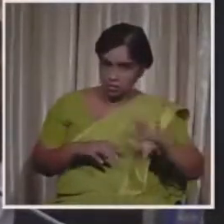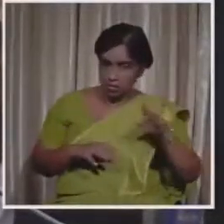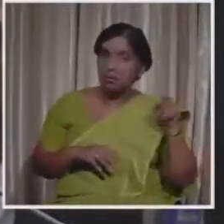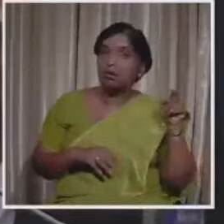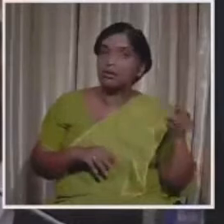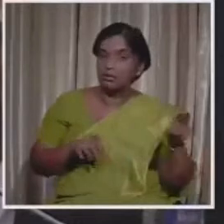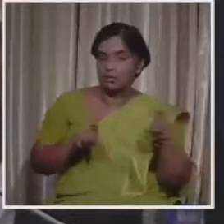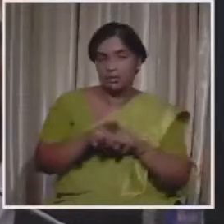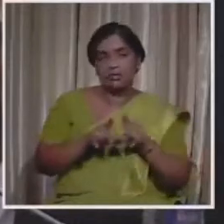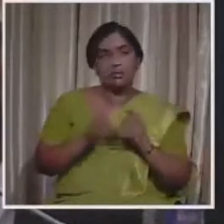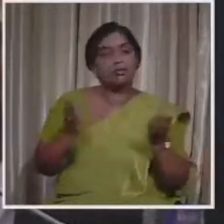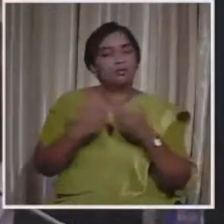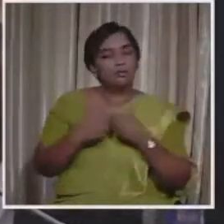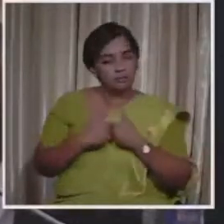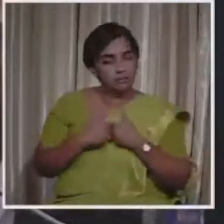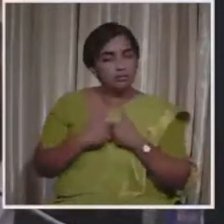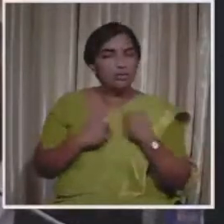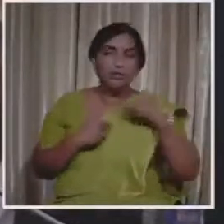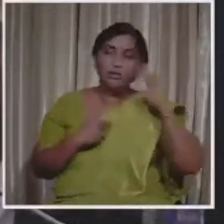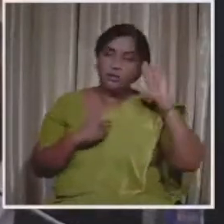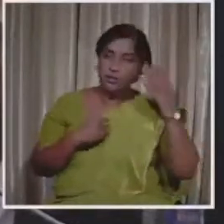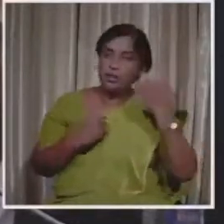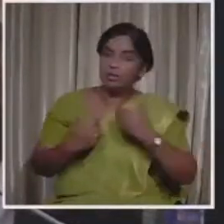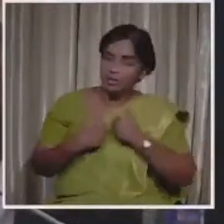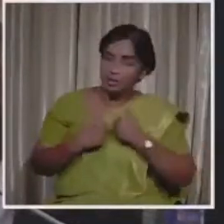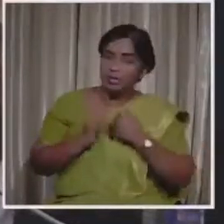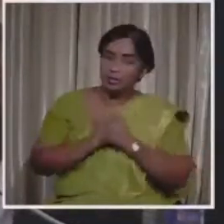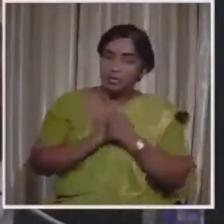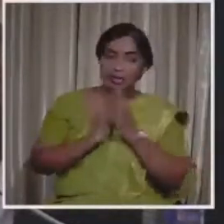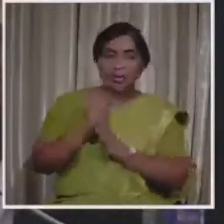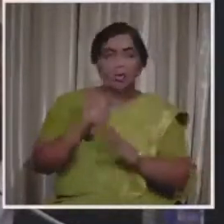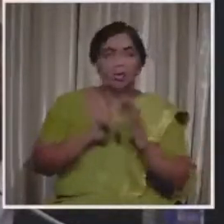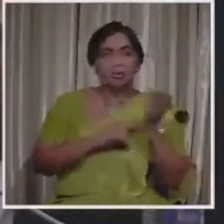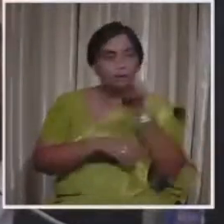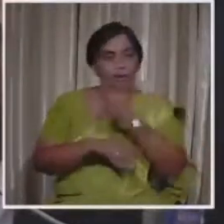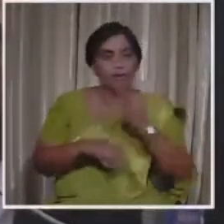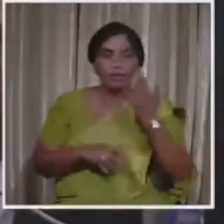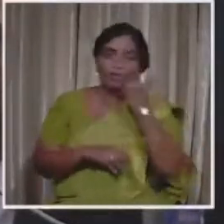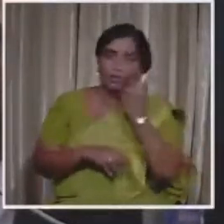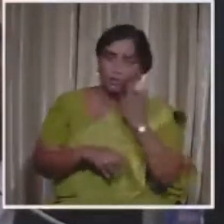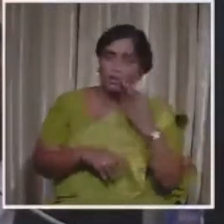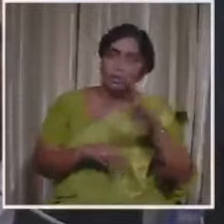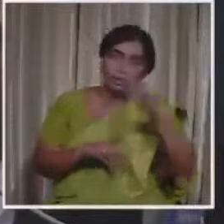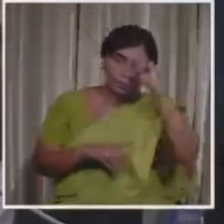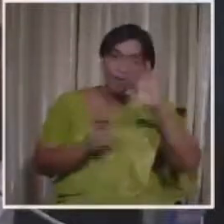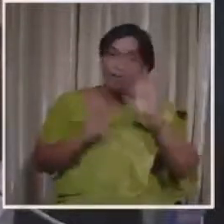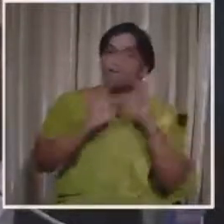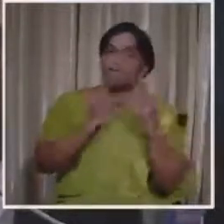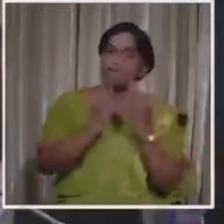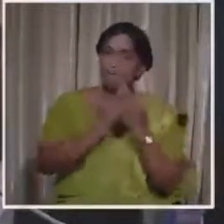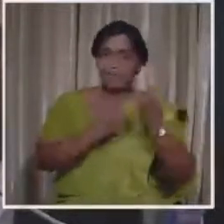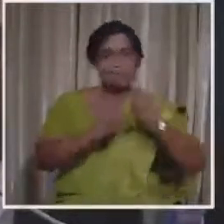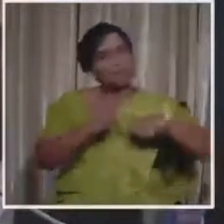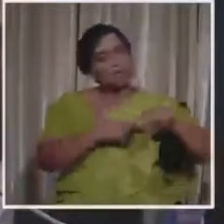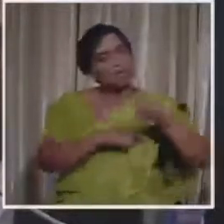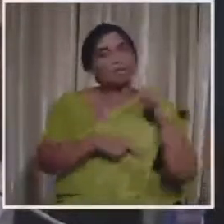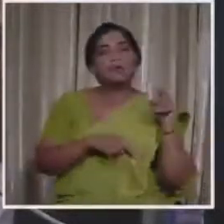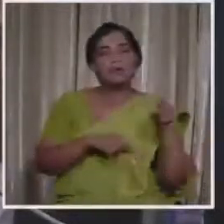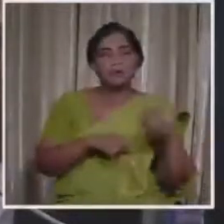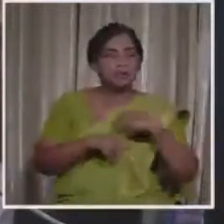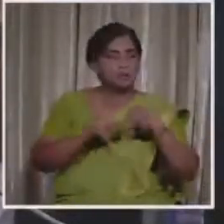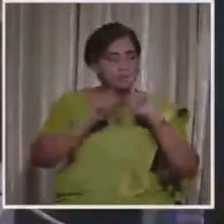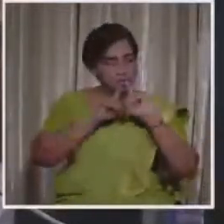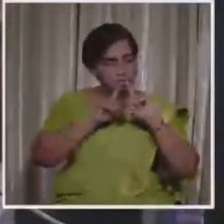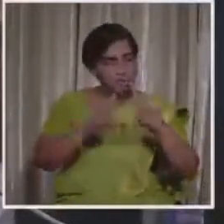ඒක නිසා අපි විශේෂයෙන්ම මගේත් අපේ ගරු මන්ත්‍රීවරුන්ගේ ශෝකේ ඒ මැතුමාගේ පවුලේ අයටත් අපි ප්‍රකාශ